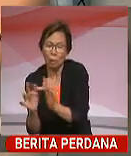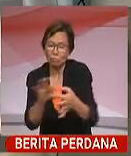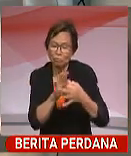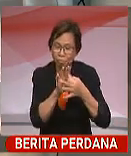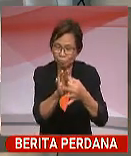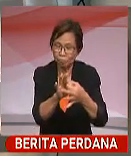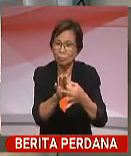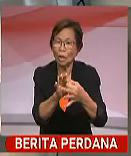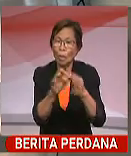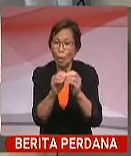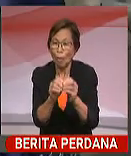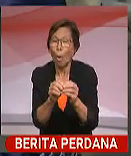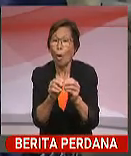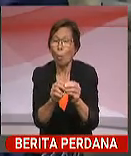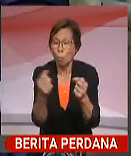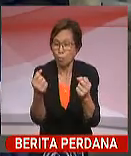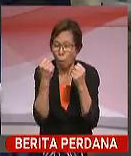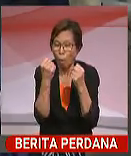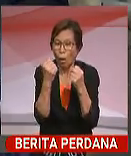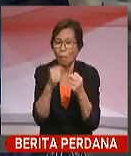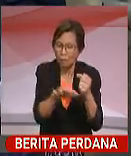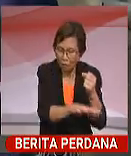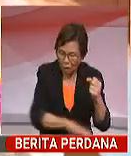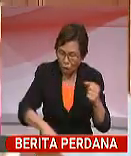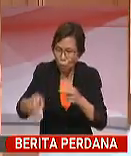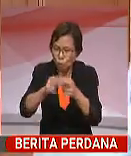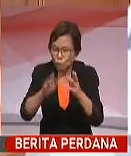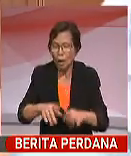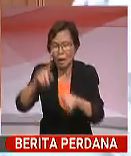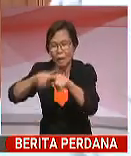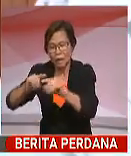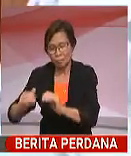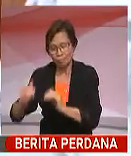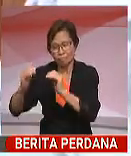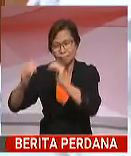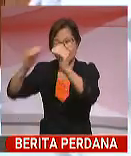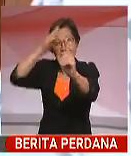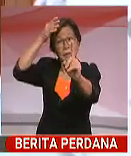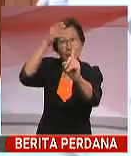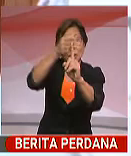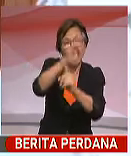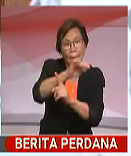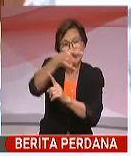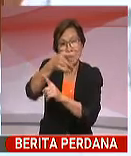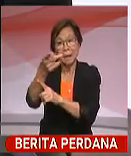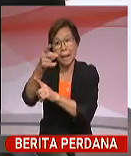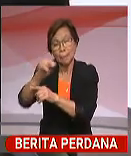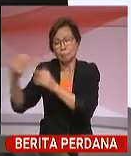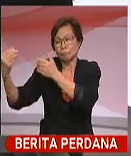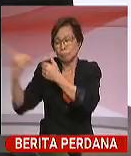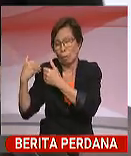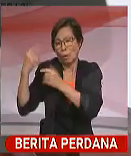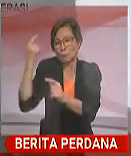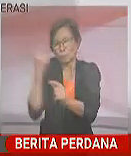Kerjasama itu akan mempergiat usaha memperkasa ekosistem keusahawanan di pelbagai peringkat. Ke arah itu, MPKN berperanan